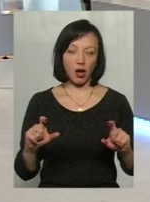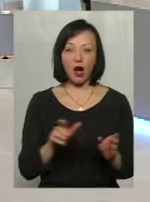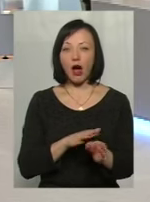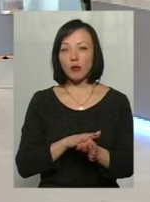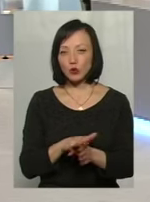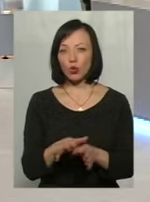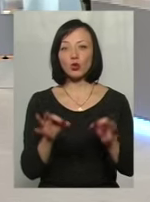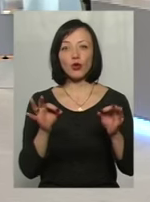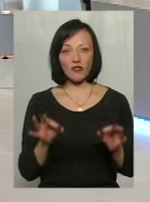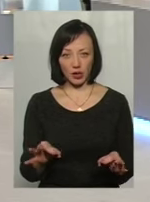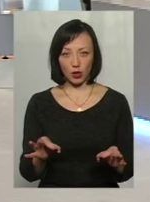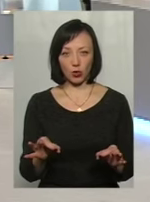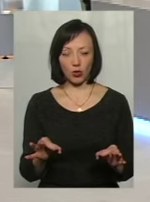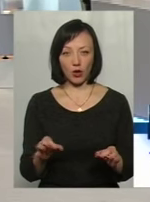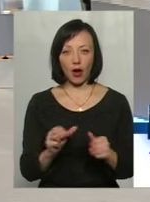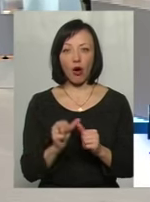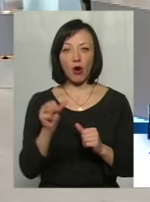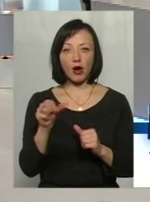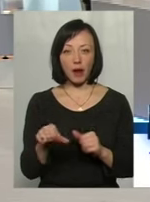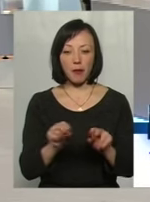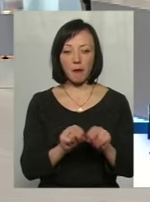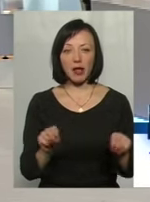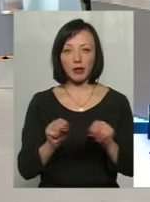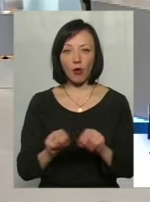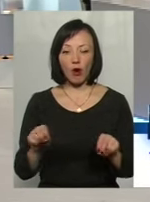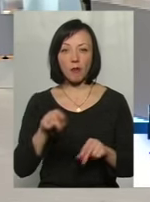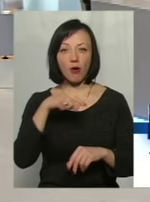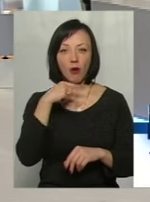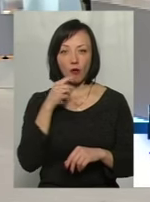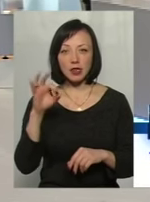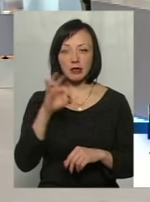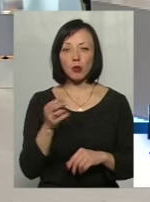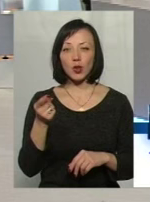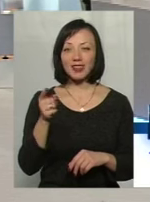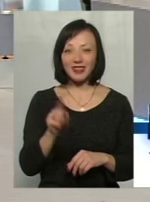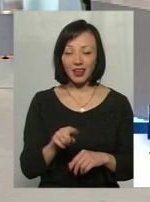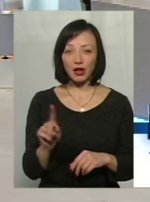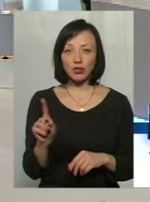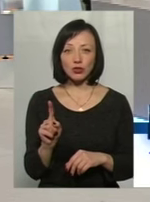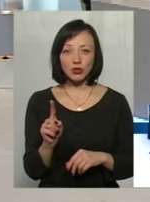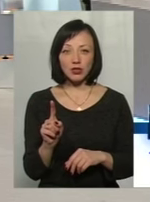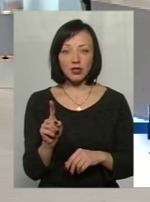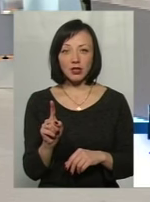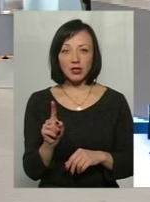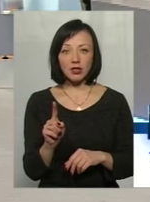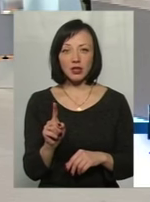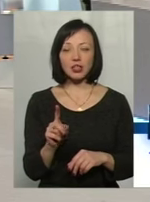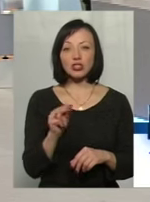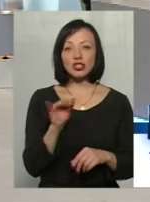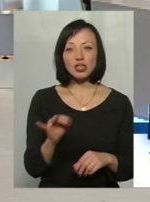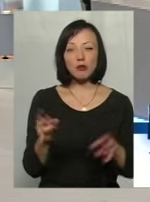Абсолютно вірно, окремими педагогами говориться про те, чи настільки